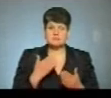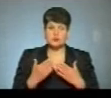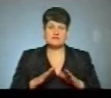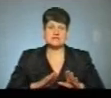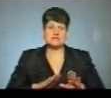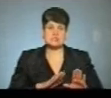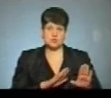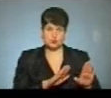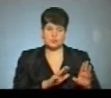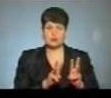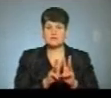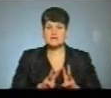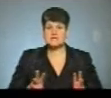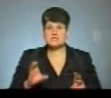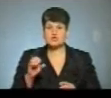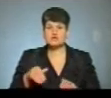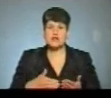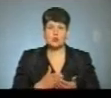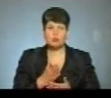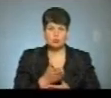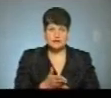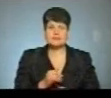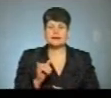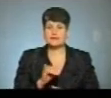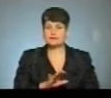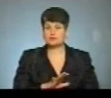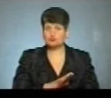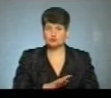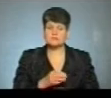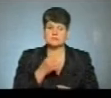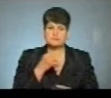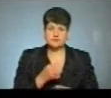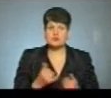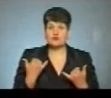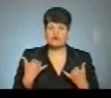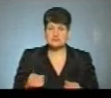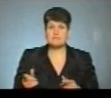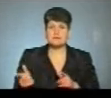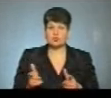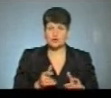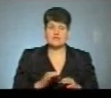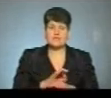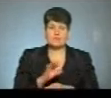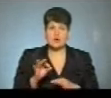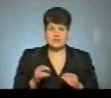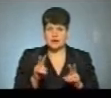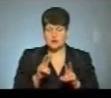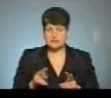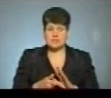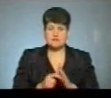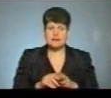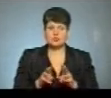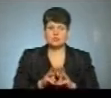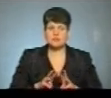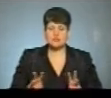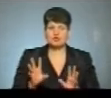заступником міністра соціальної політики, і було зазначено, що зараз вже підготовлені проекти на розгляд Кабінету міністрів